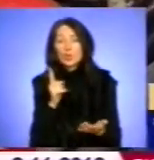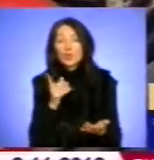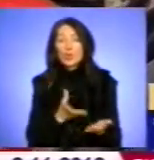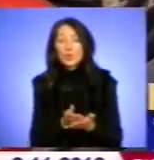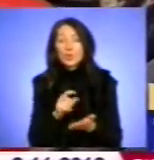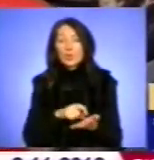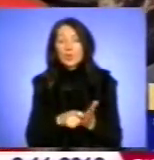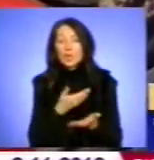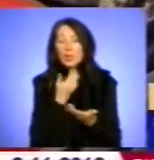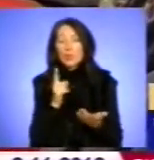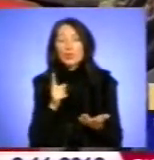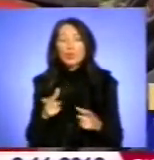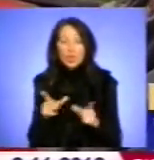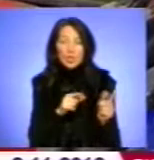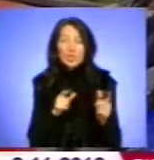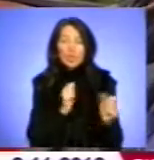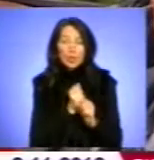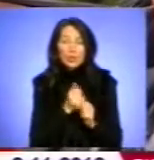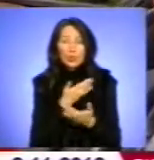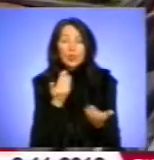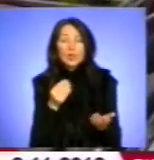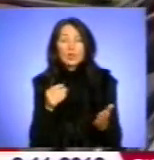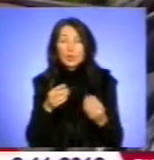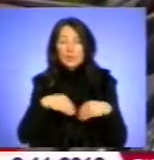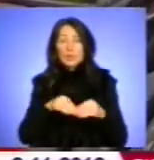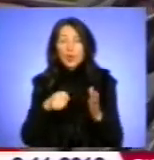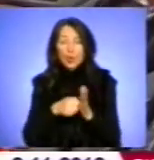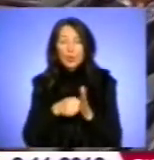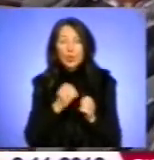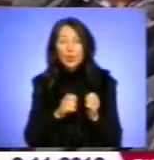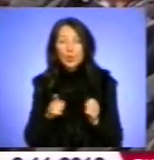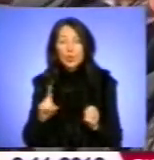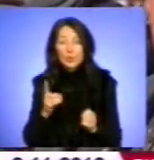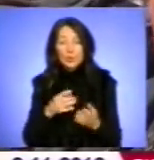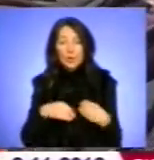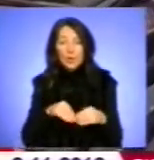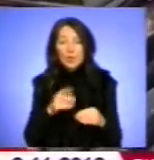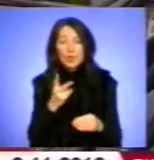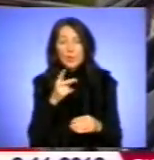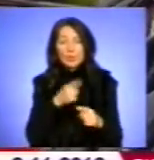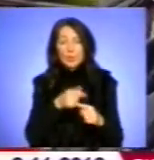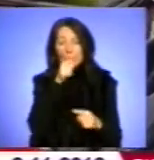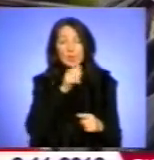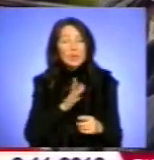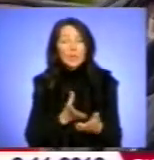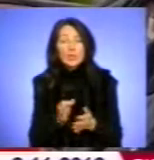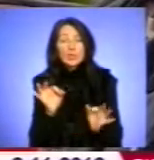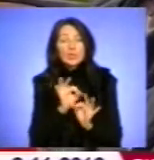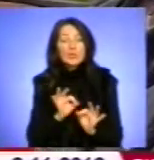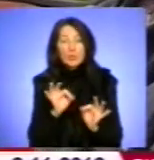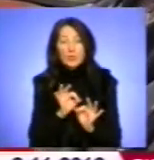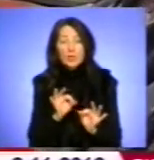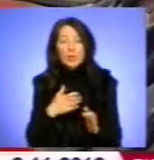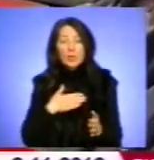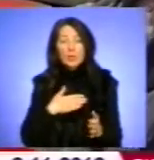квартиру, не мають за що їздити на роботу, не мають сім'ї кормити. В кожного сім'я 2,5 місяці не оплачують ні копійки. Принаймні